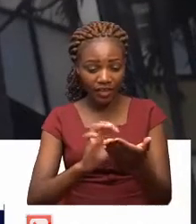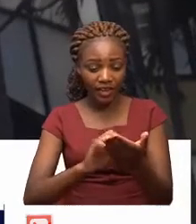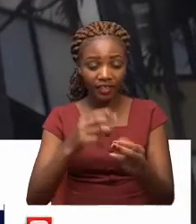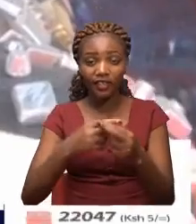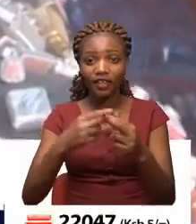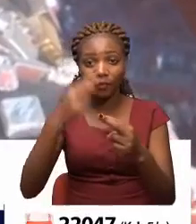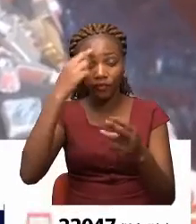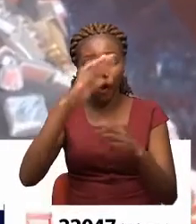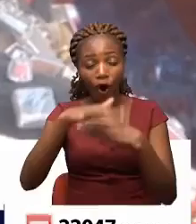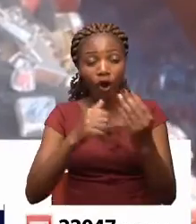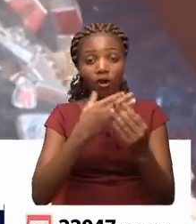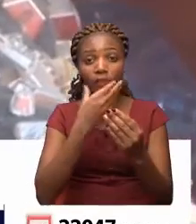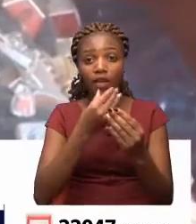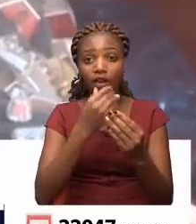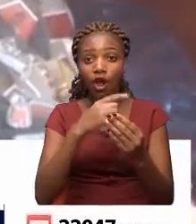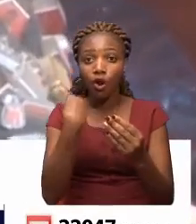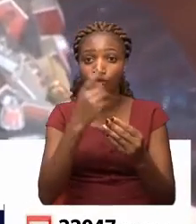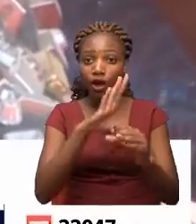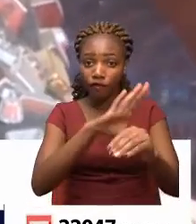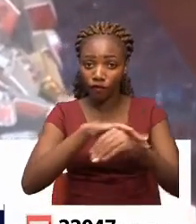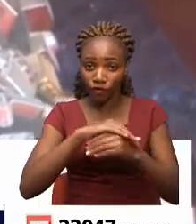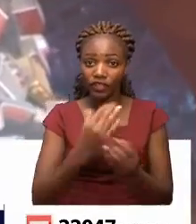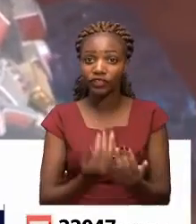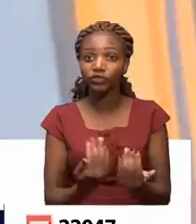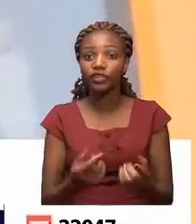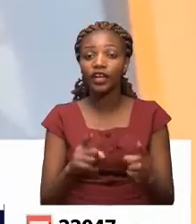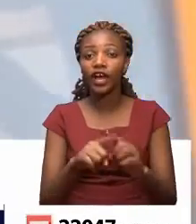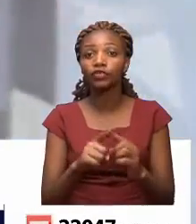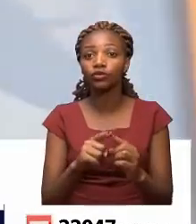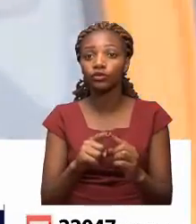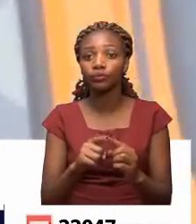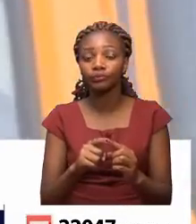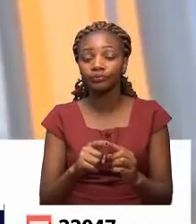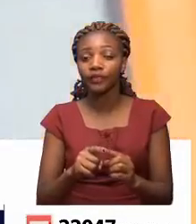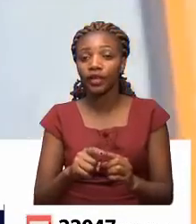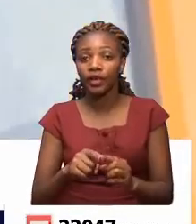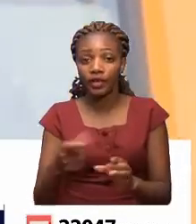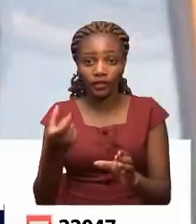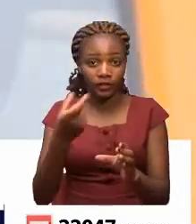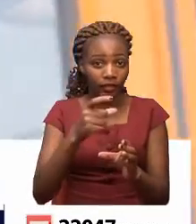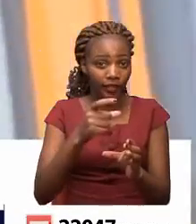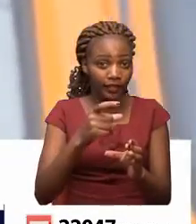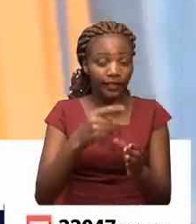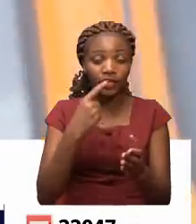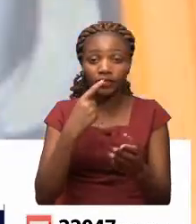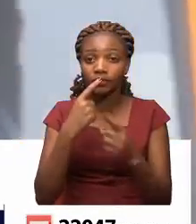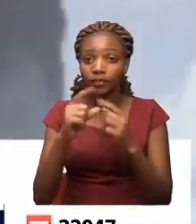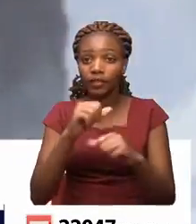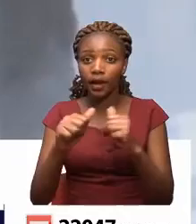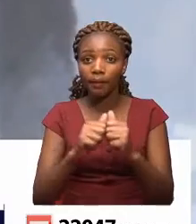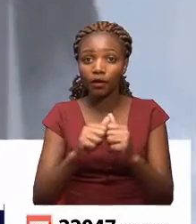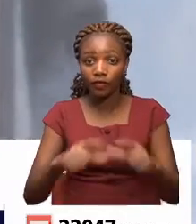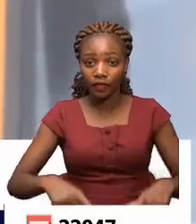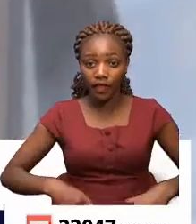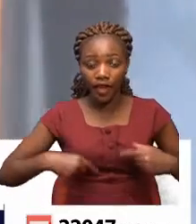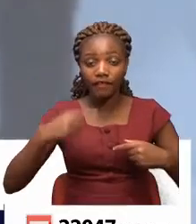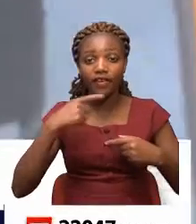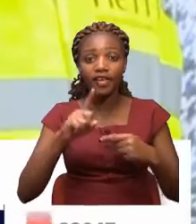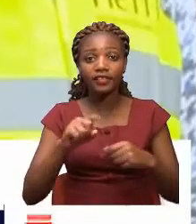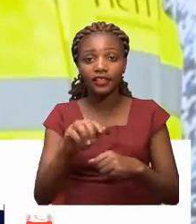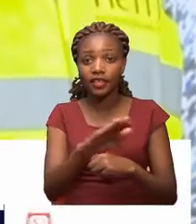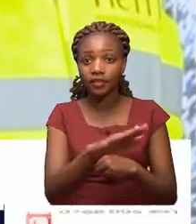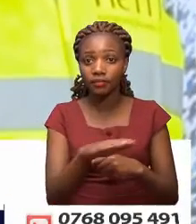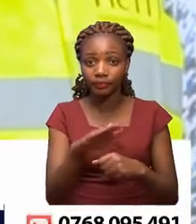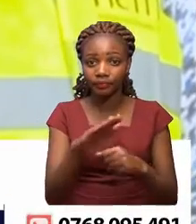wote ambo wam watoto na kuwat pia ali kusi na maisha yake gerezani sasa